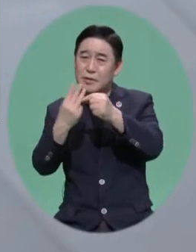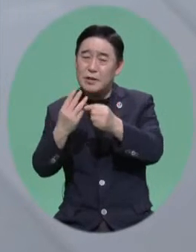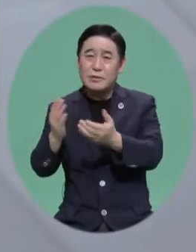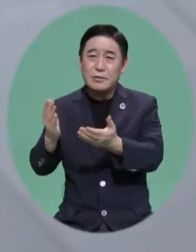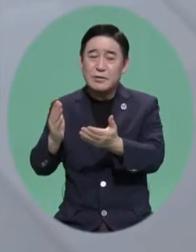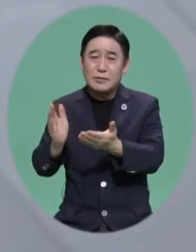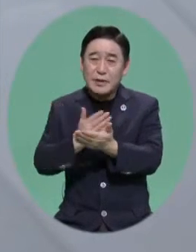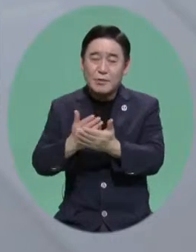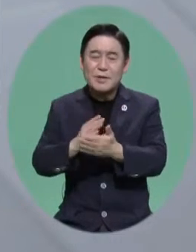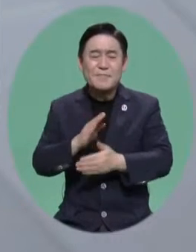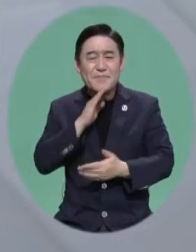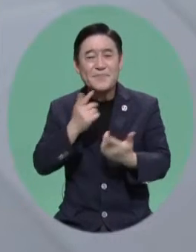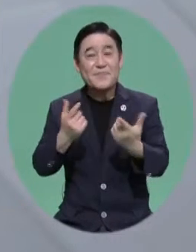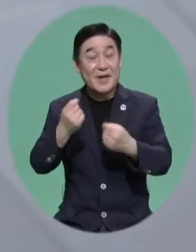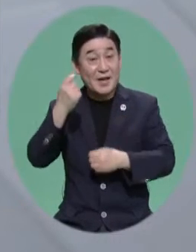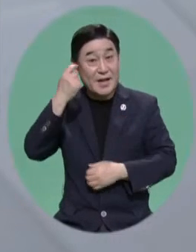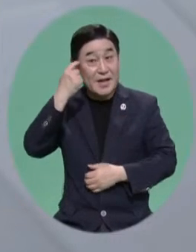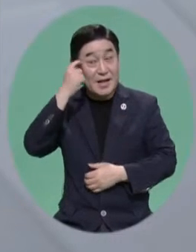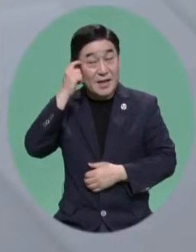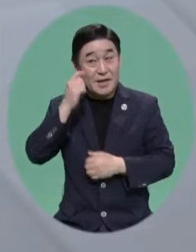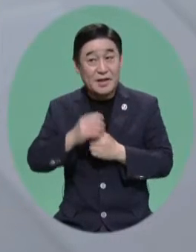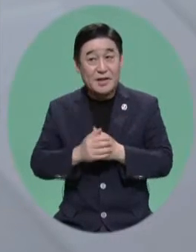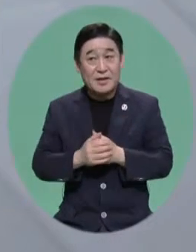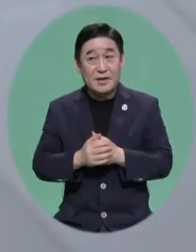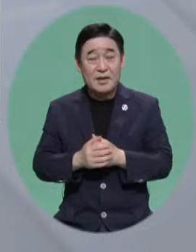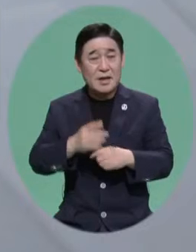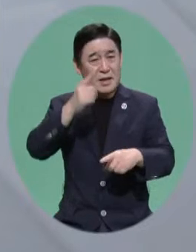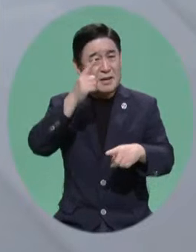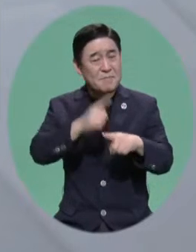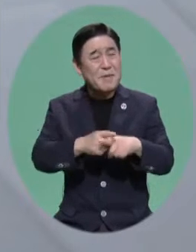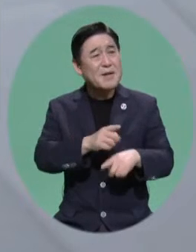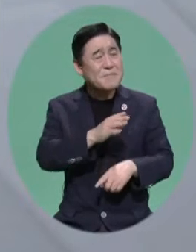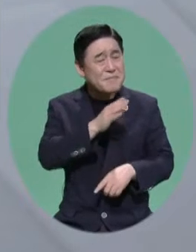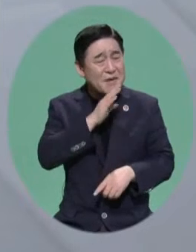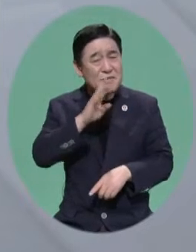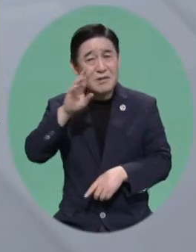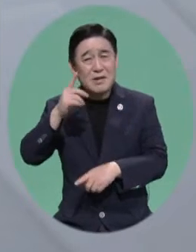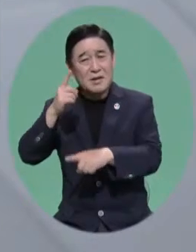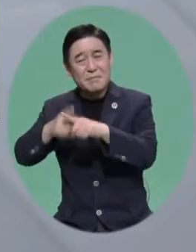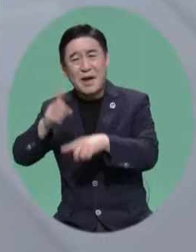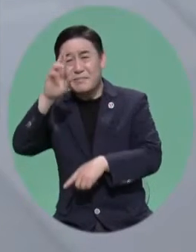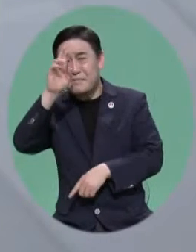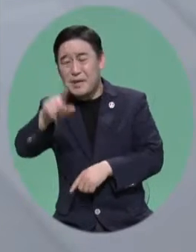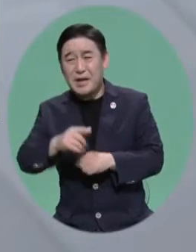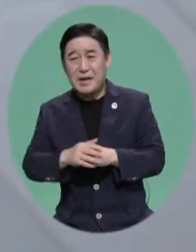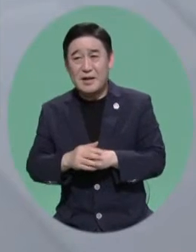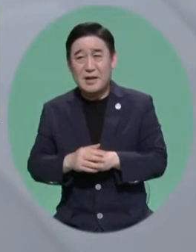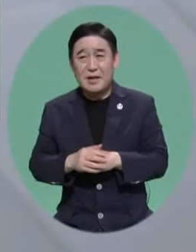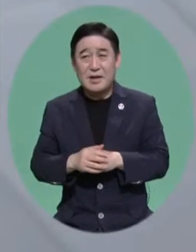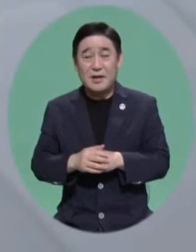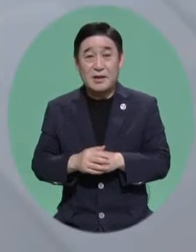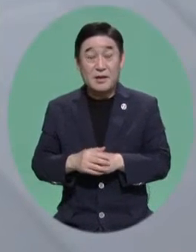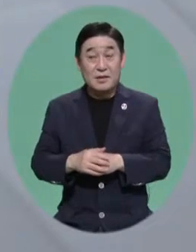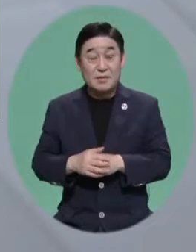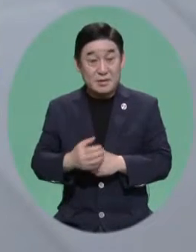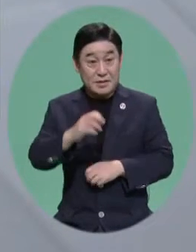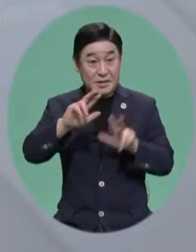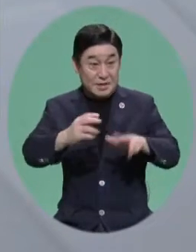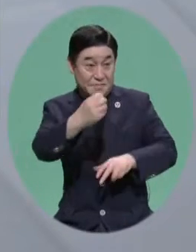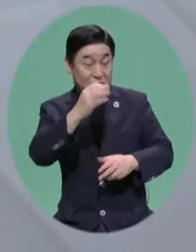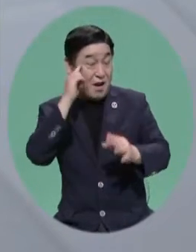바람직하다고 생각합니다 예 뭐 반은 맞고 반은 틀린 말씀입니다 그렇게 중층 에 대해서는 저도 동의하는